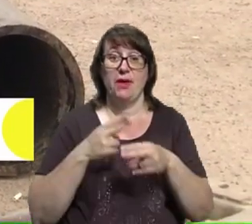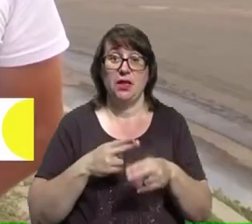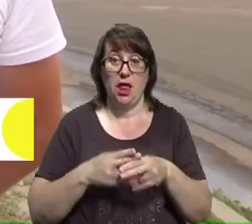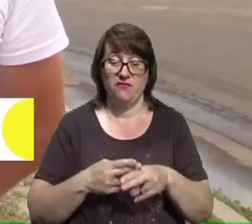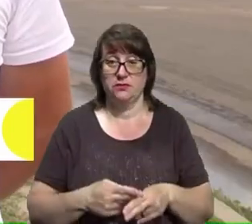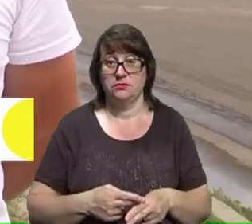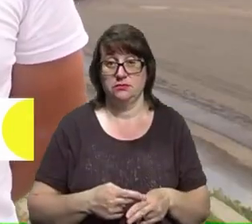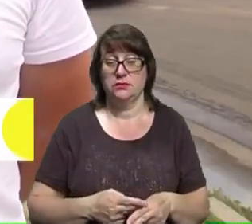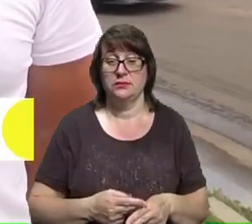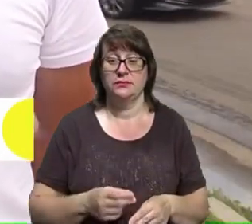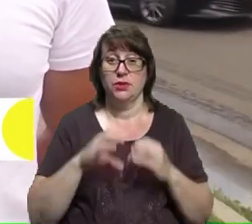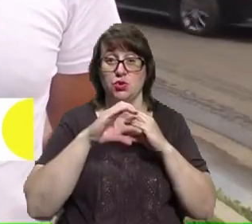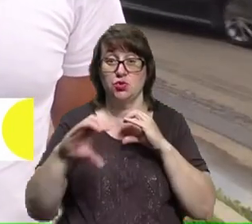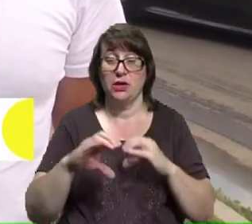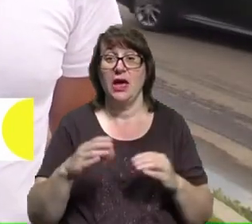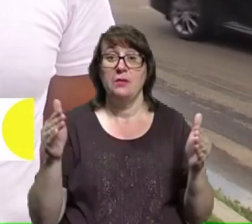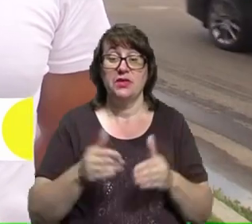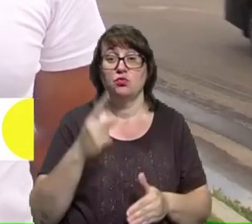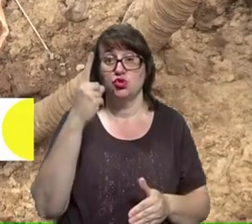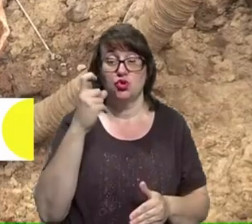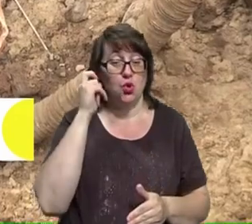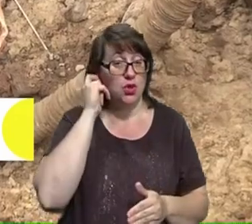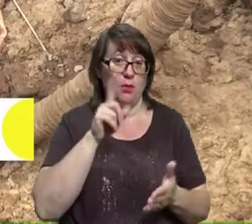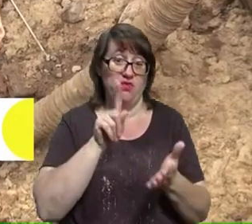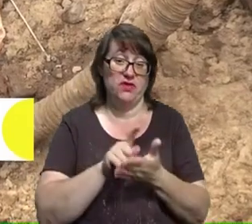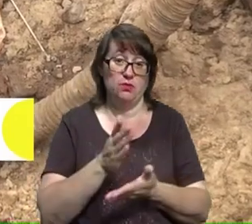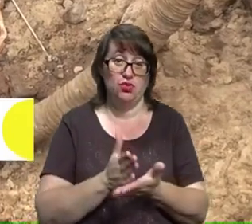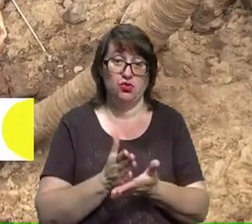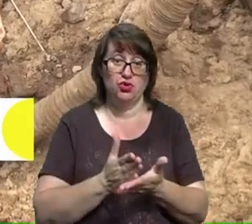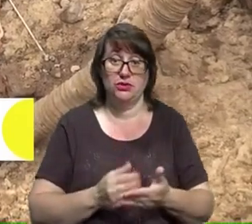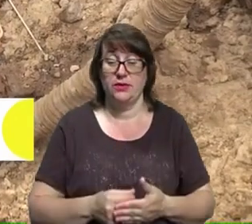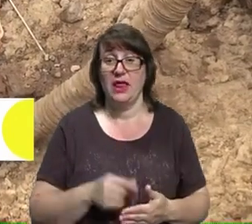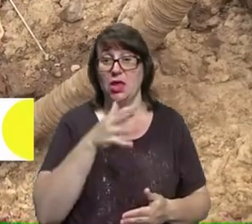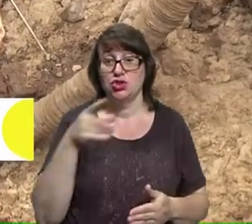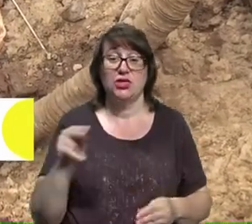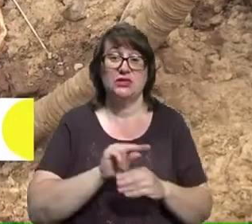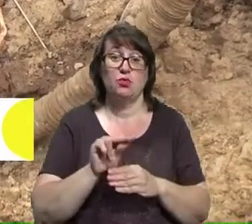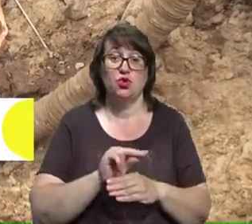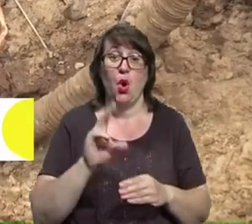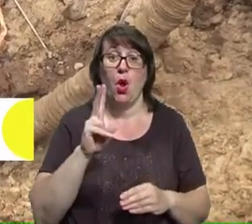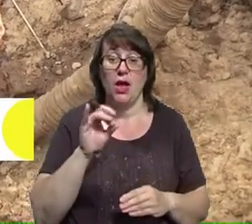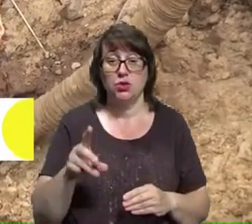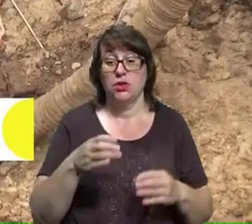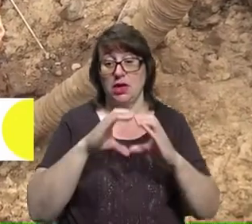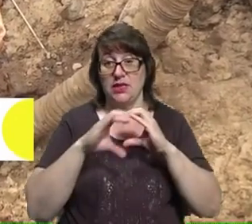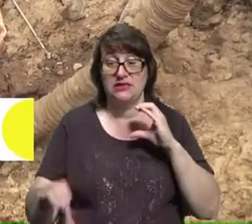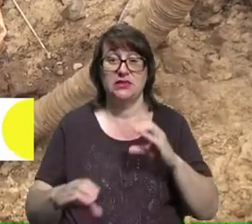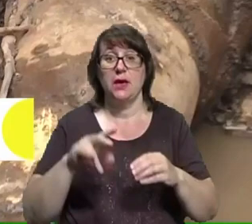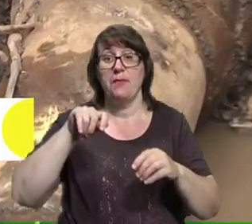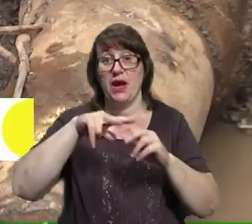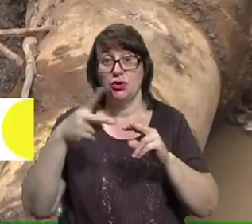труб. Мінімум 100 років вони повинні прослужити. На час ремонту колектора каналізаційну мережу переключили на